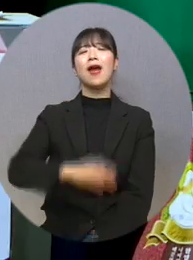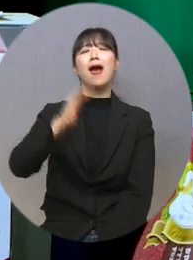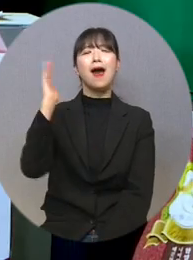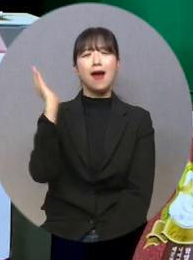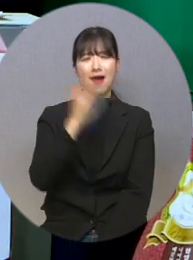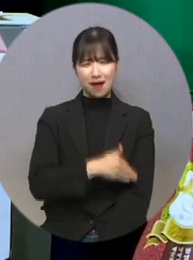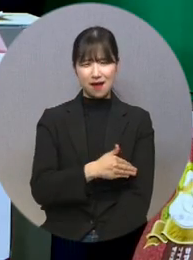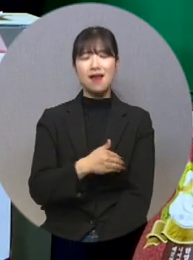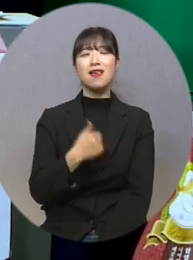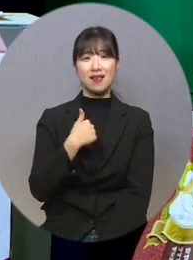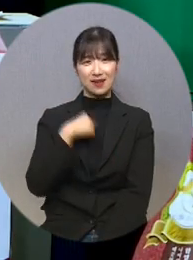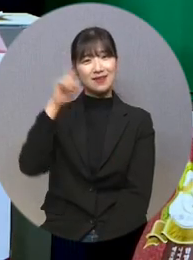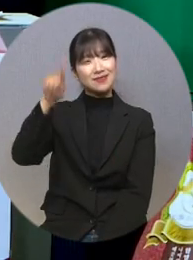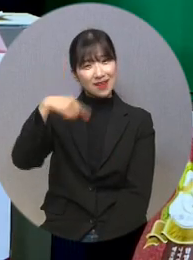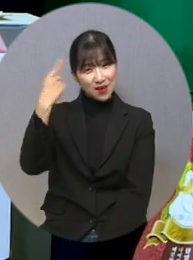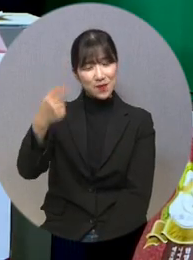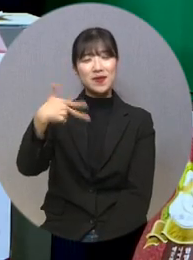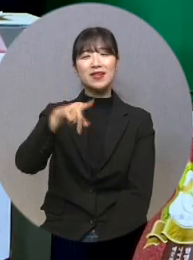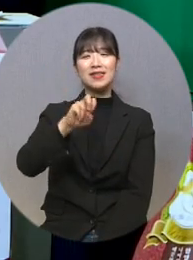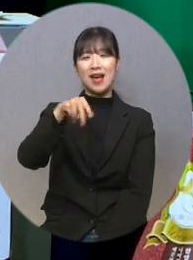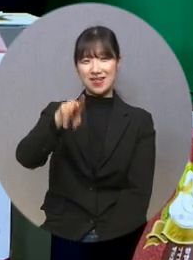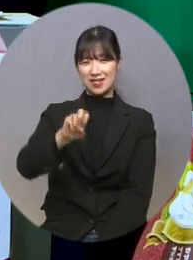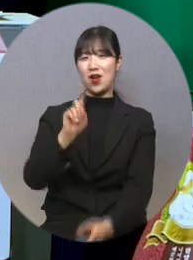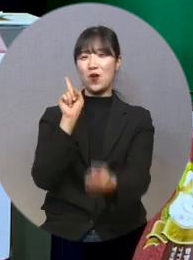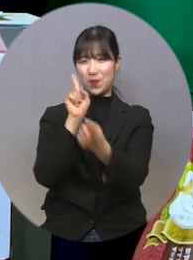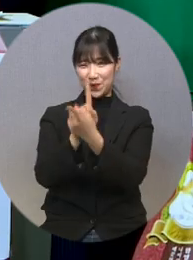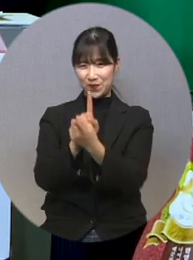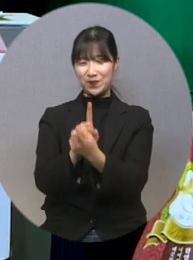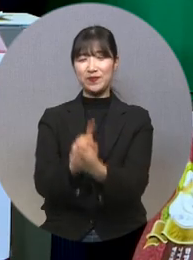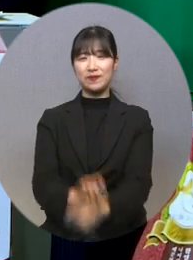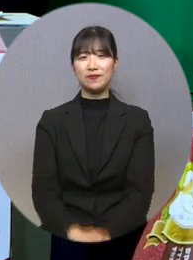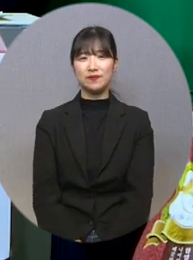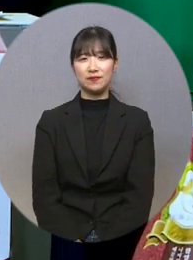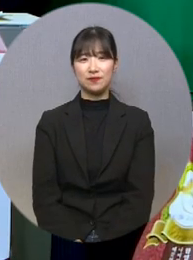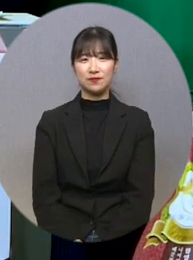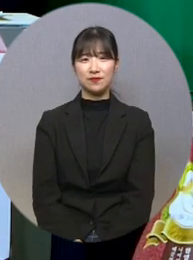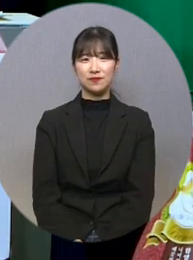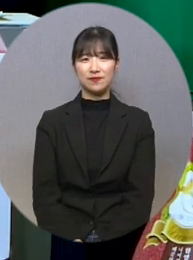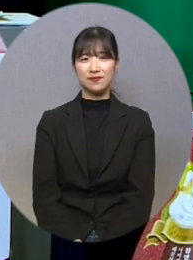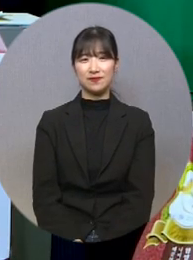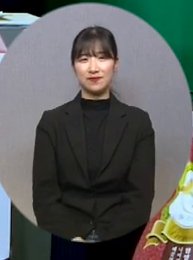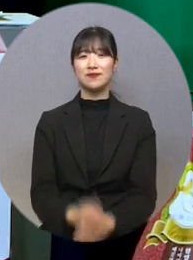알겠습니다. 그러면은요 저희는 다음 장소에서 찾아뵙도록 하겠습니다. 다 함께